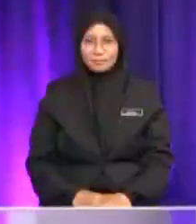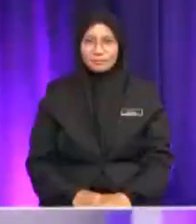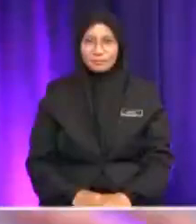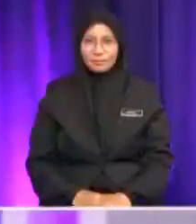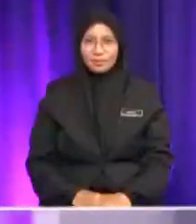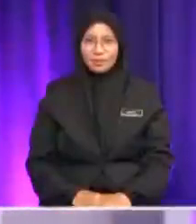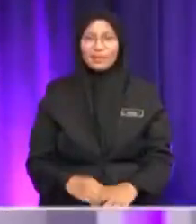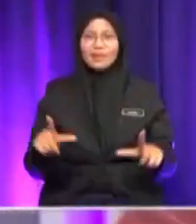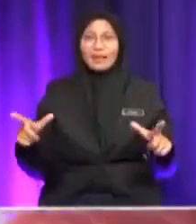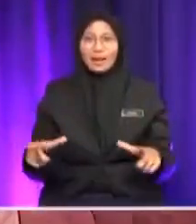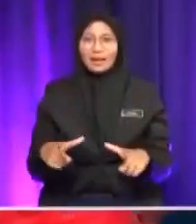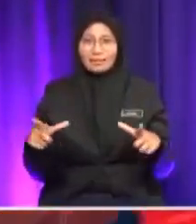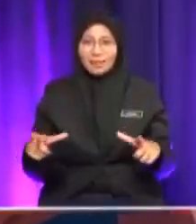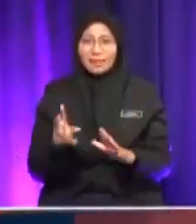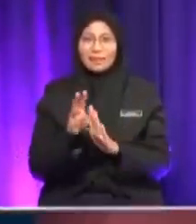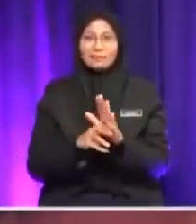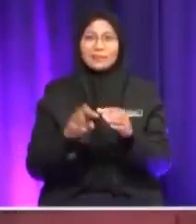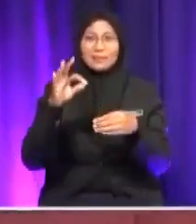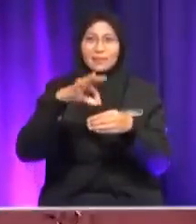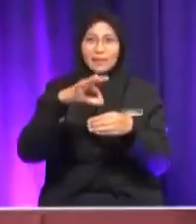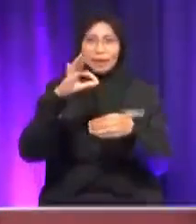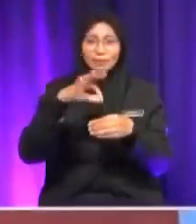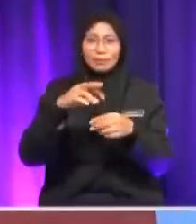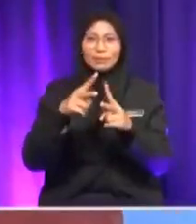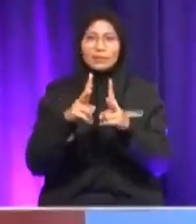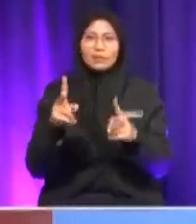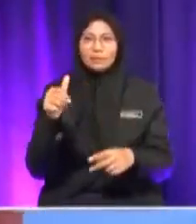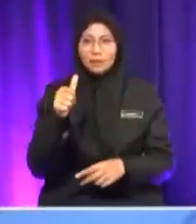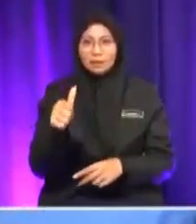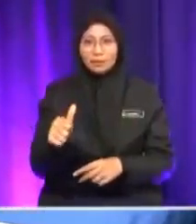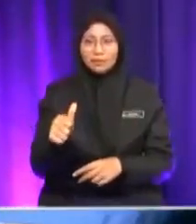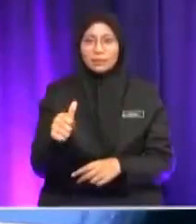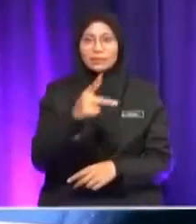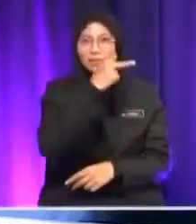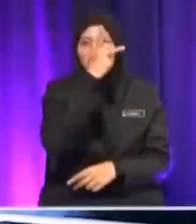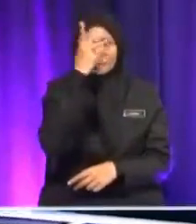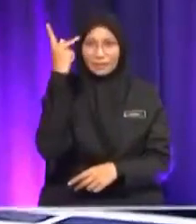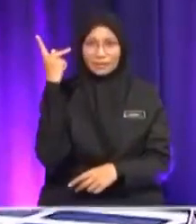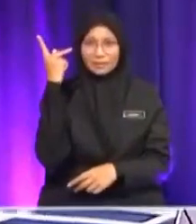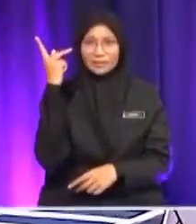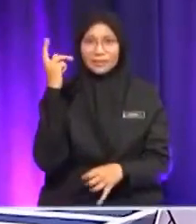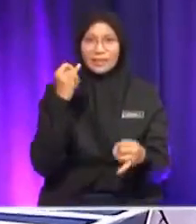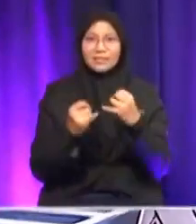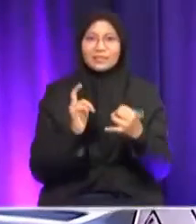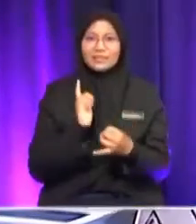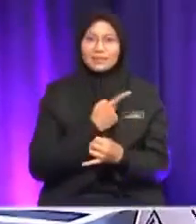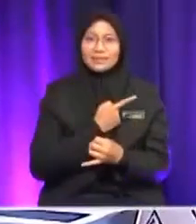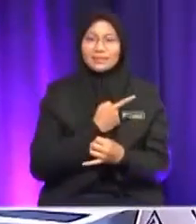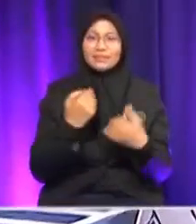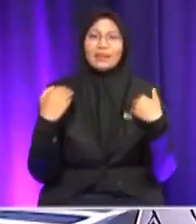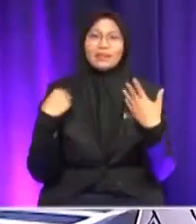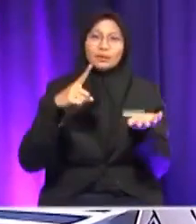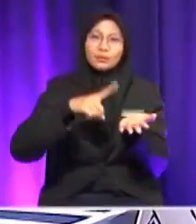Itu dia, amalan menabung ini adalah amalan yang mulia dan kita perlu ingat bahawa jika kita berhutang atau berbelanja secara